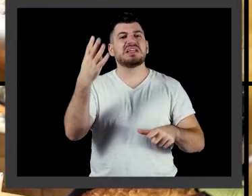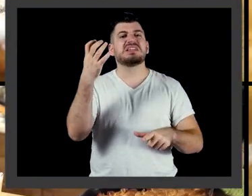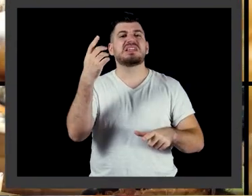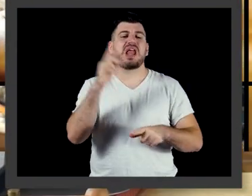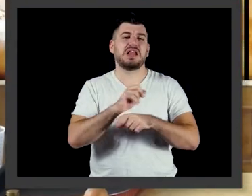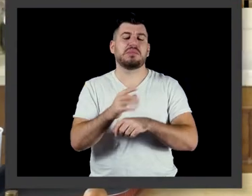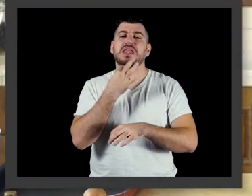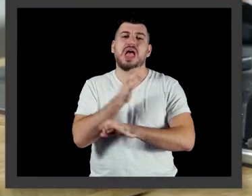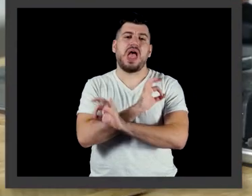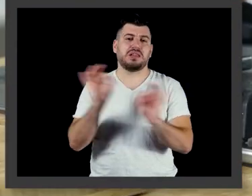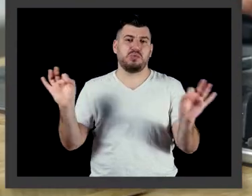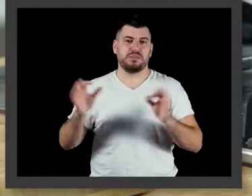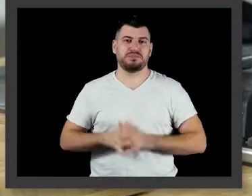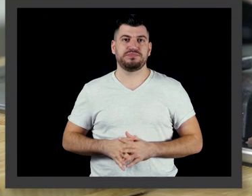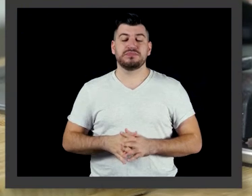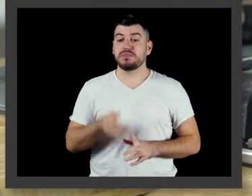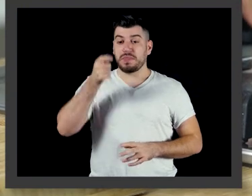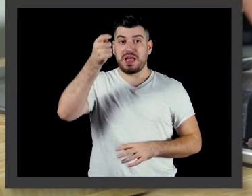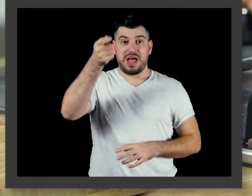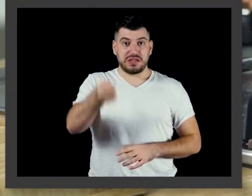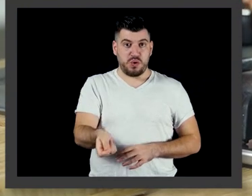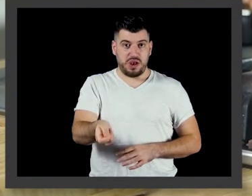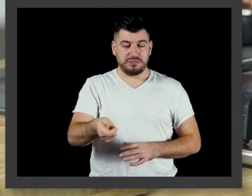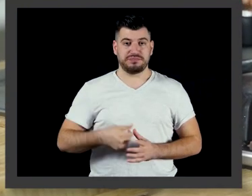έτοιμη. Βάζουμε ένα κατσαρολάκι πάνω στη φωτιά.